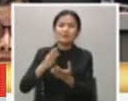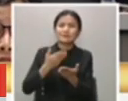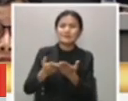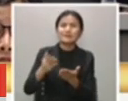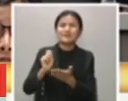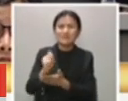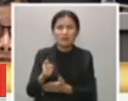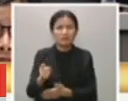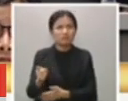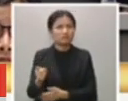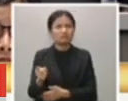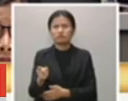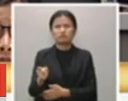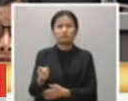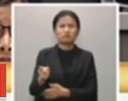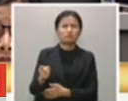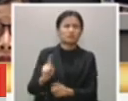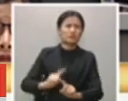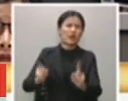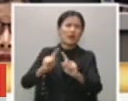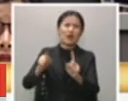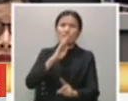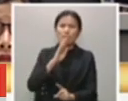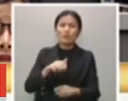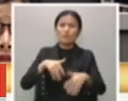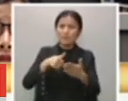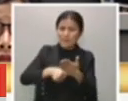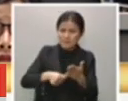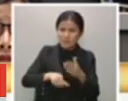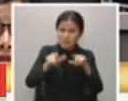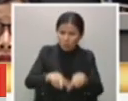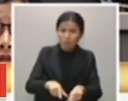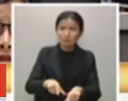ภาษีเนี่ยเงินในมือประชาชนสามารถเอาไปใช้ได้เลยครับ